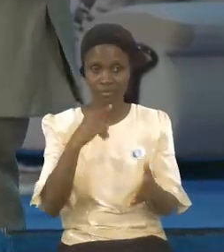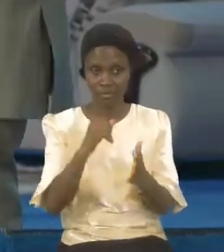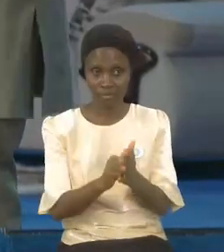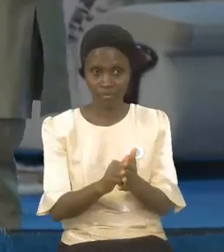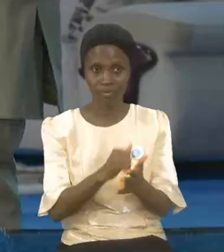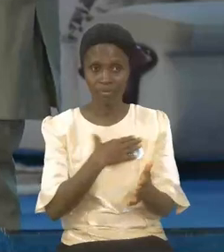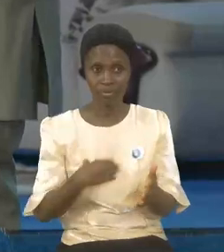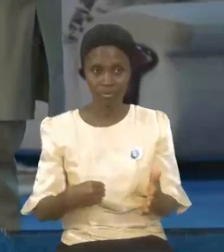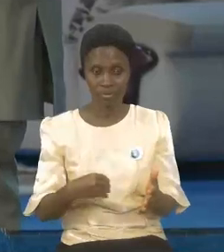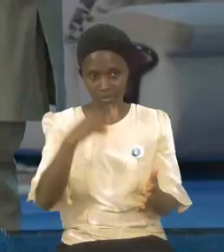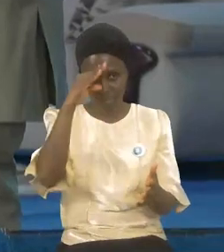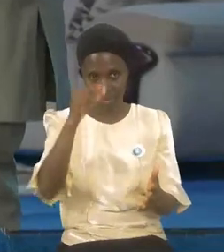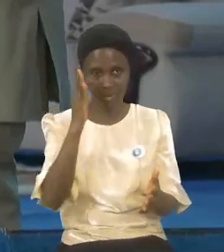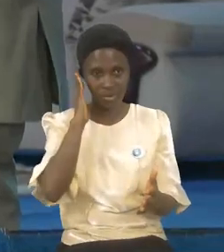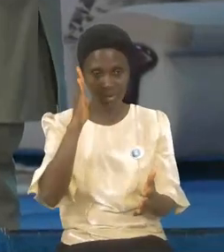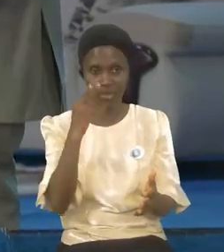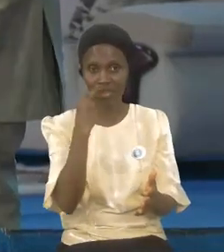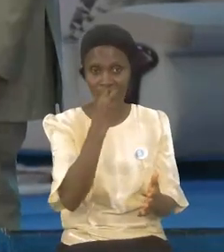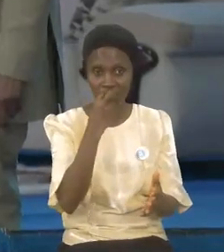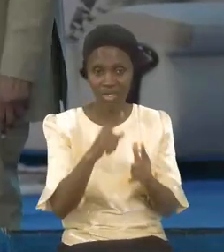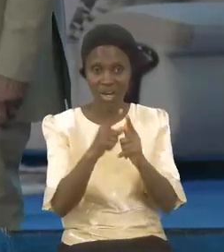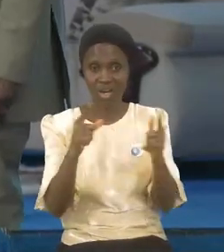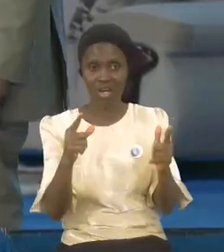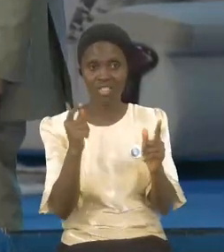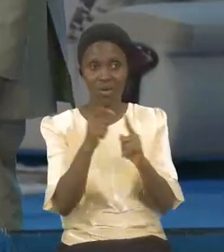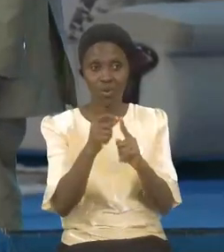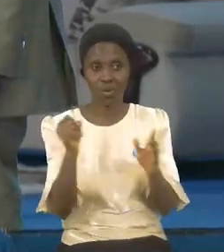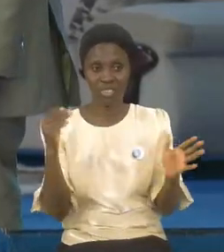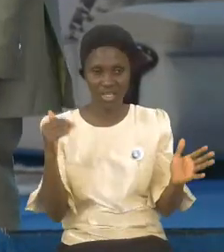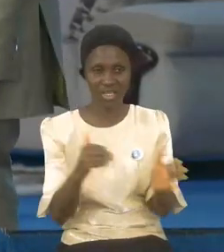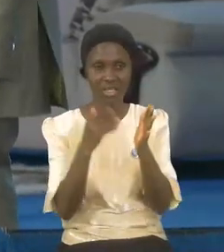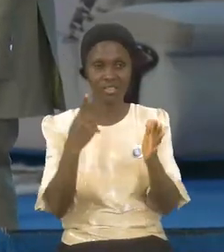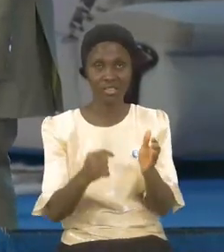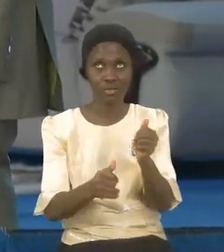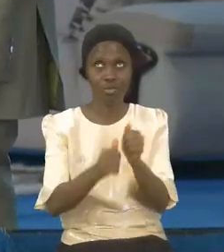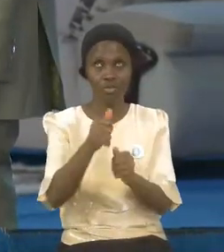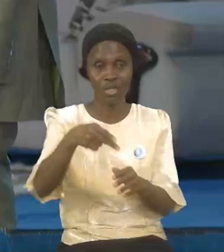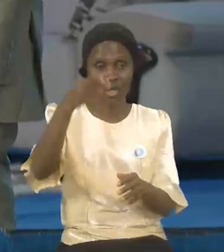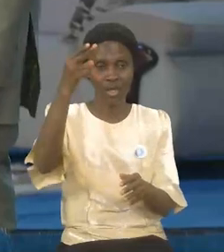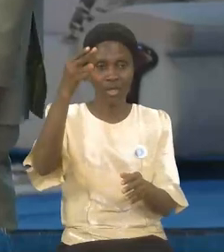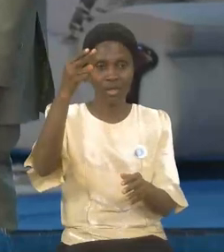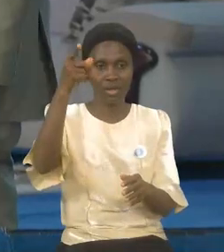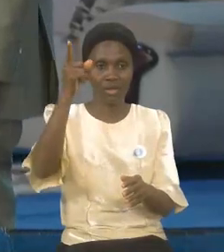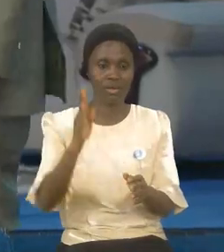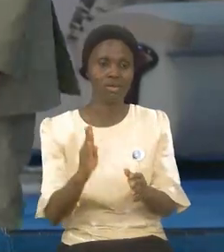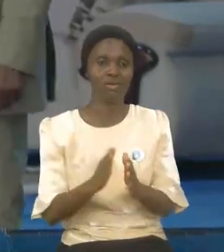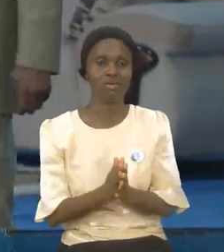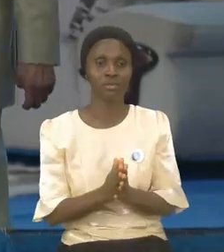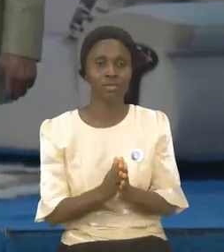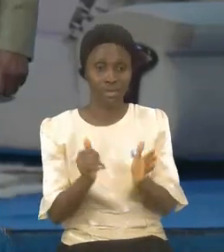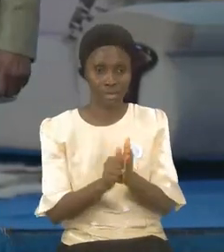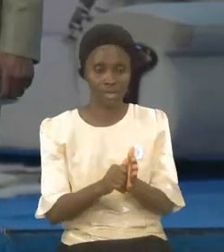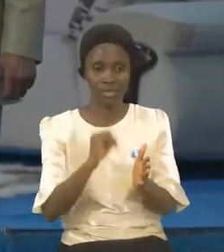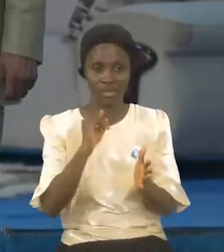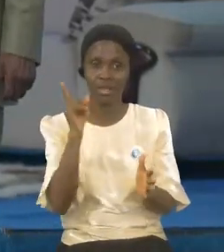25. Il prononcera des paroles contre le Très-Haut,